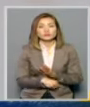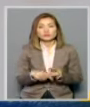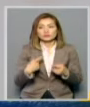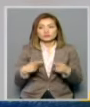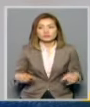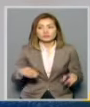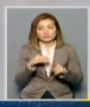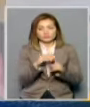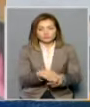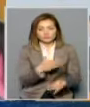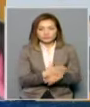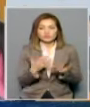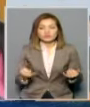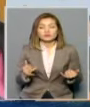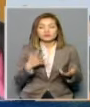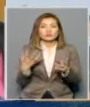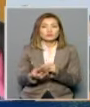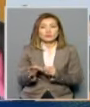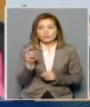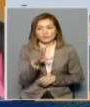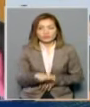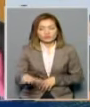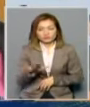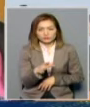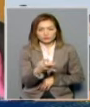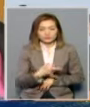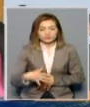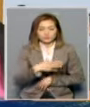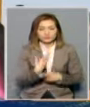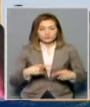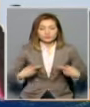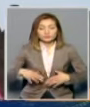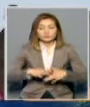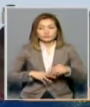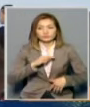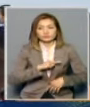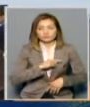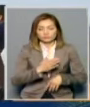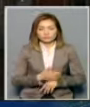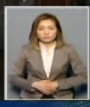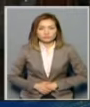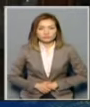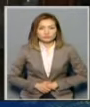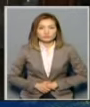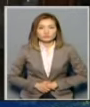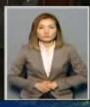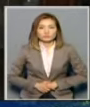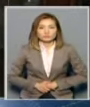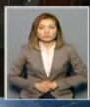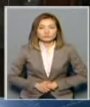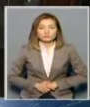мыңдаған шәкірт түлеп ұшты. Қазір олар облыстық, республикалық деңгейдегі әртүрлі салада еңбек етіп жүр. Шын